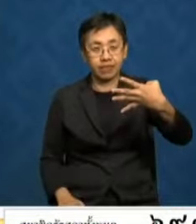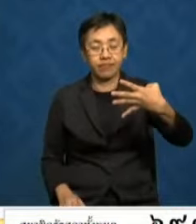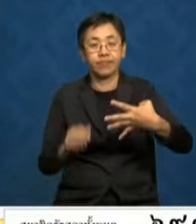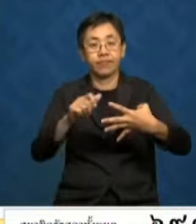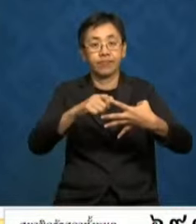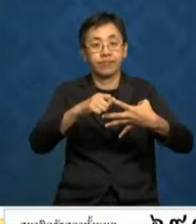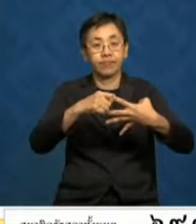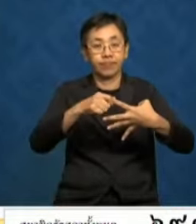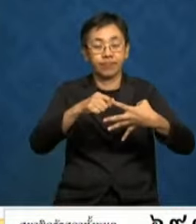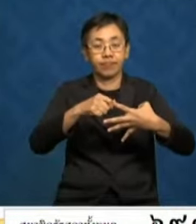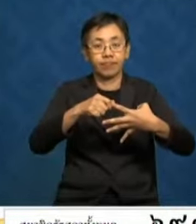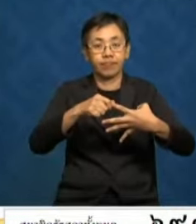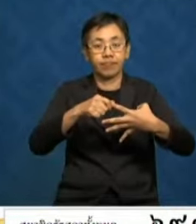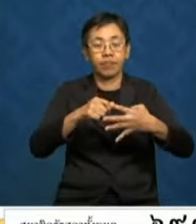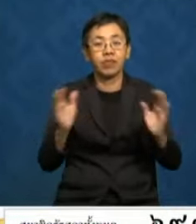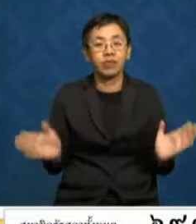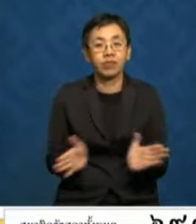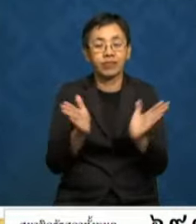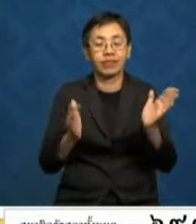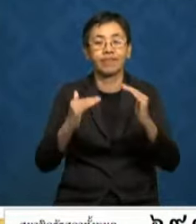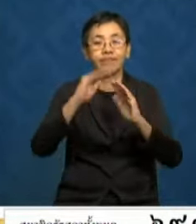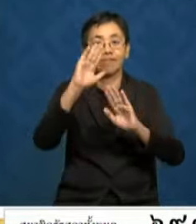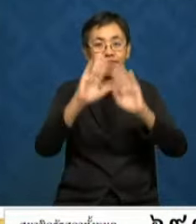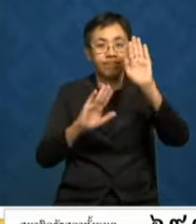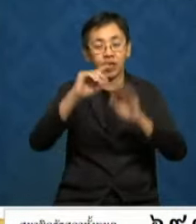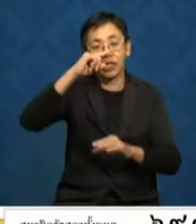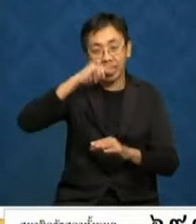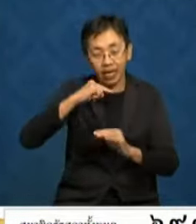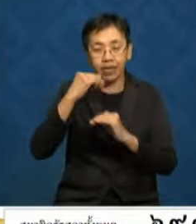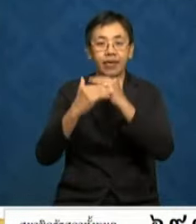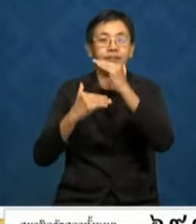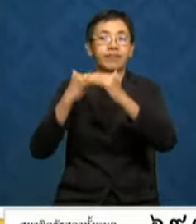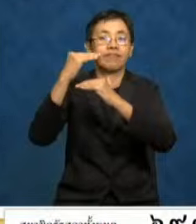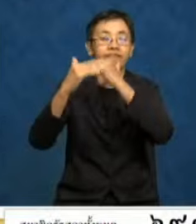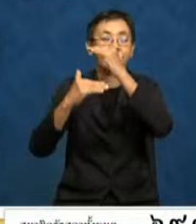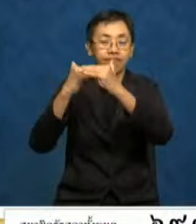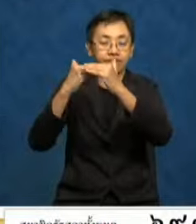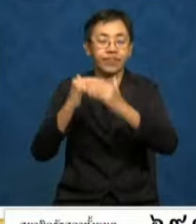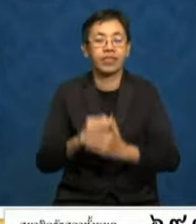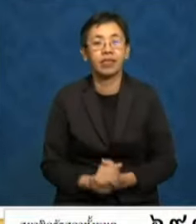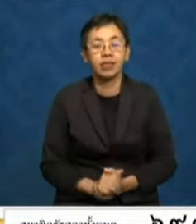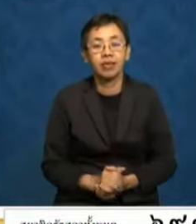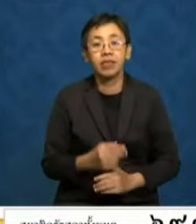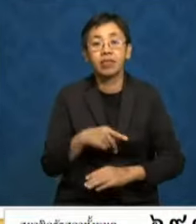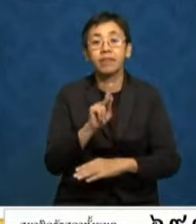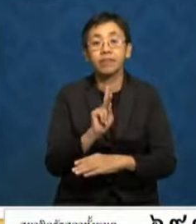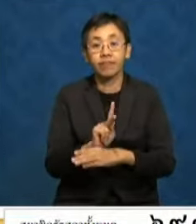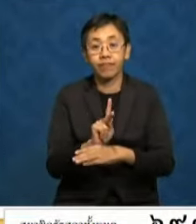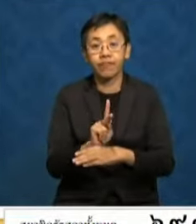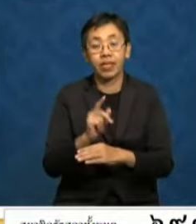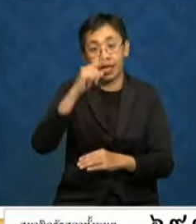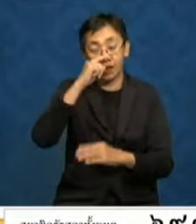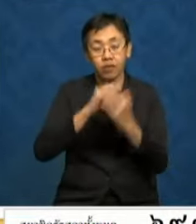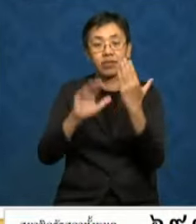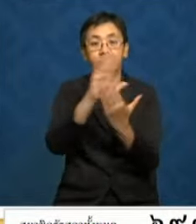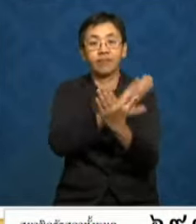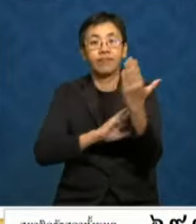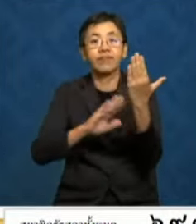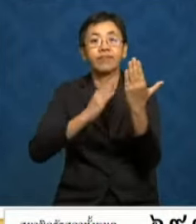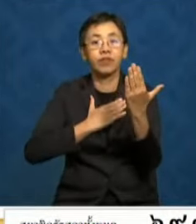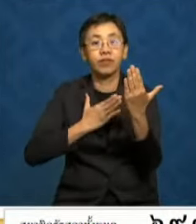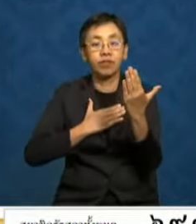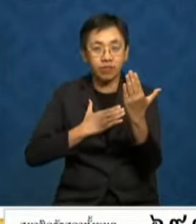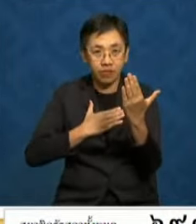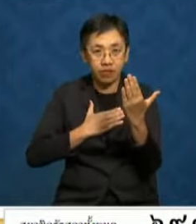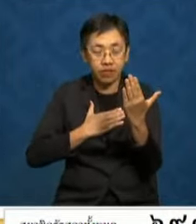1เพื่อเสริมสร้างประชาธิปไตยของไทยให้ก้าวหน้าท่านประธานครับประเทศไทยได้เริ่มเดินทาง